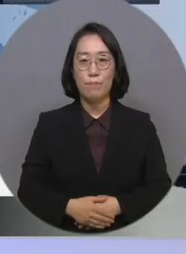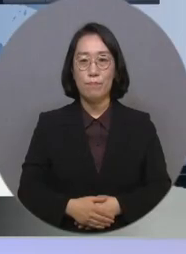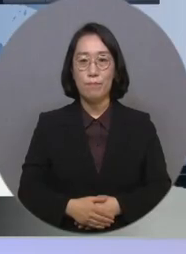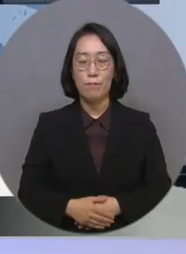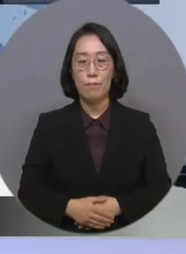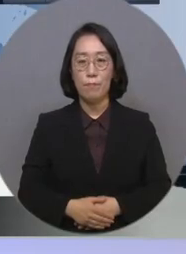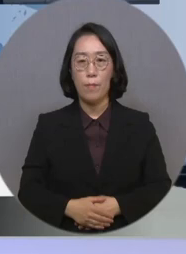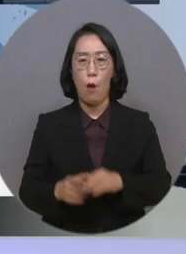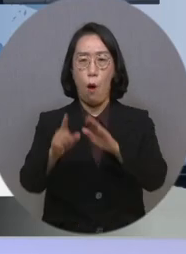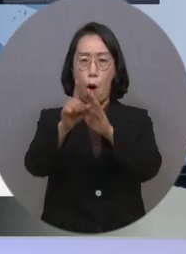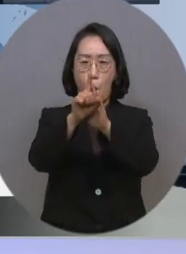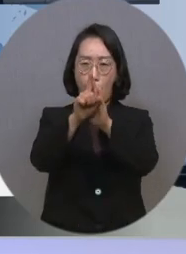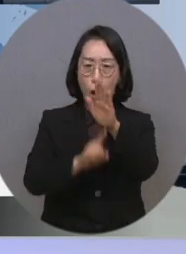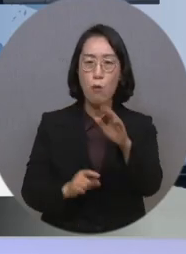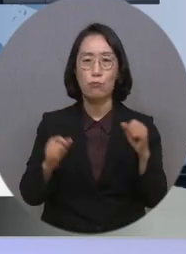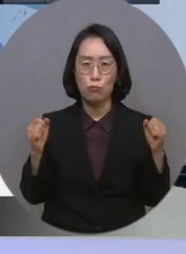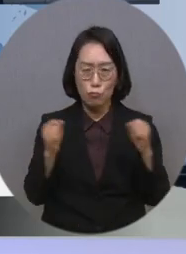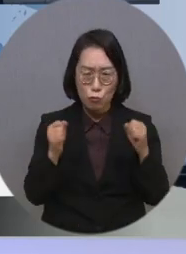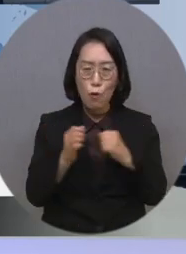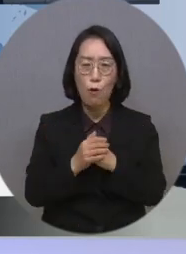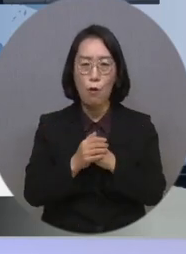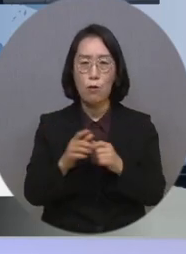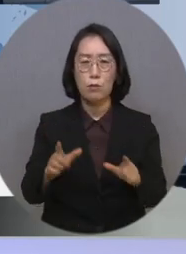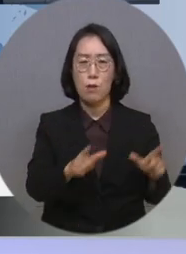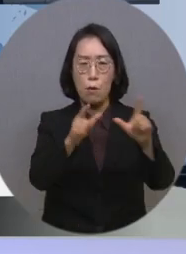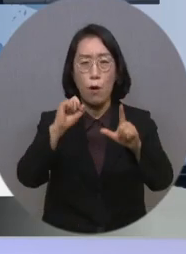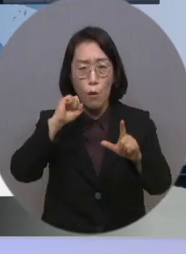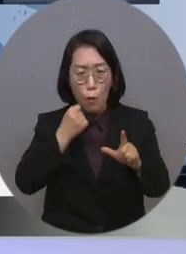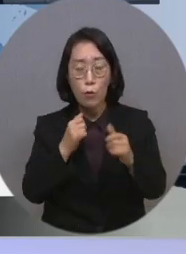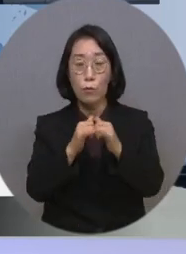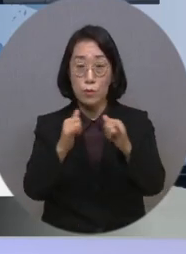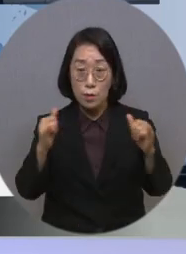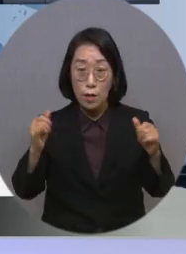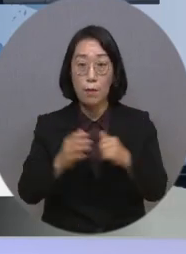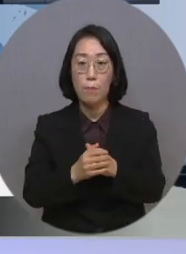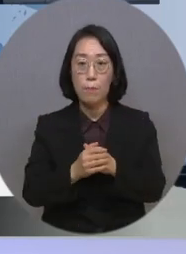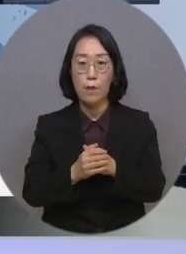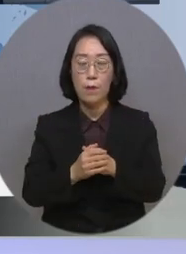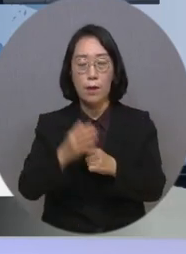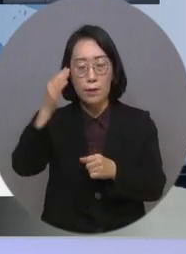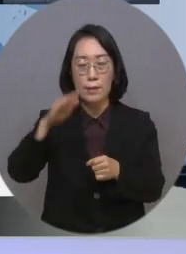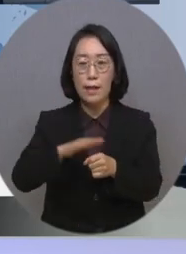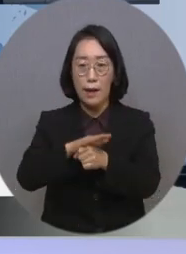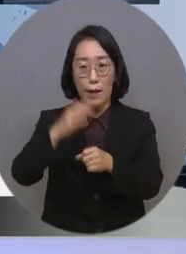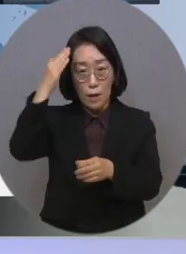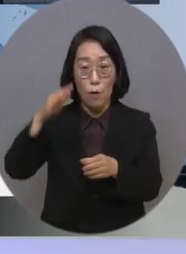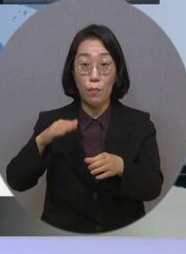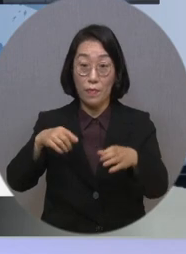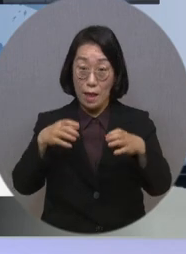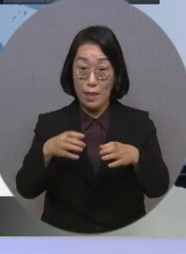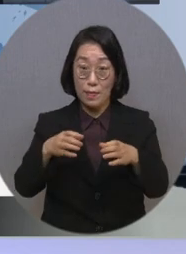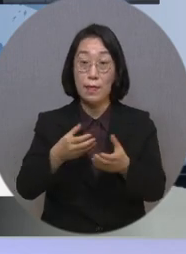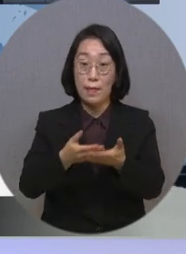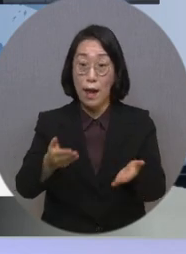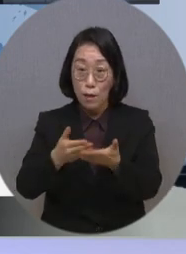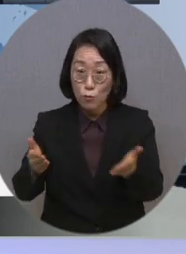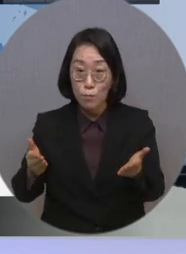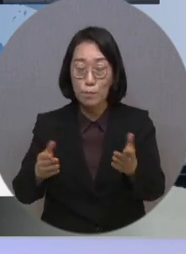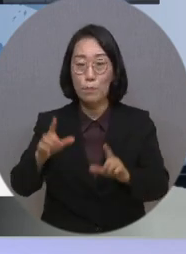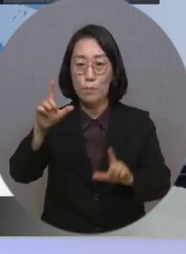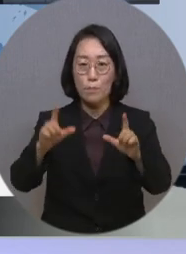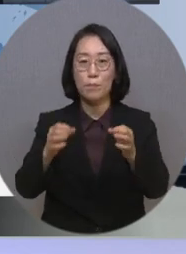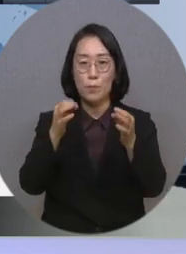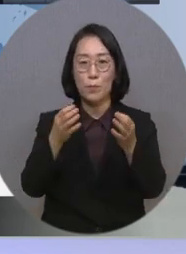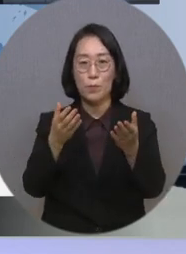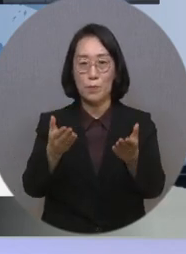뚝 떨어진 기온으로 겨울나기 힘든 이웃을 위해 연말연시 사랑의 연탄 나눔 행사가 열렸습니다. 보도에